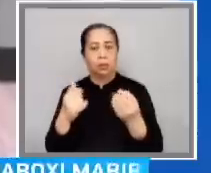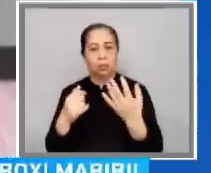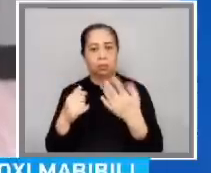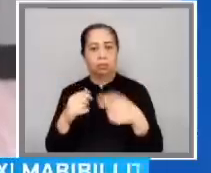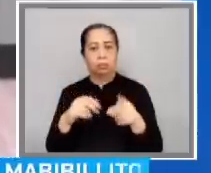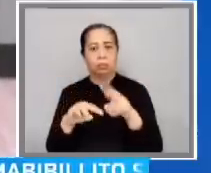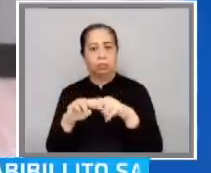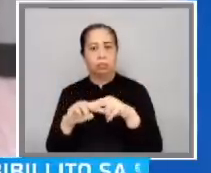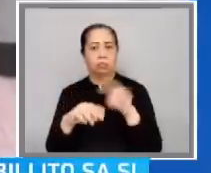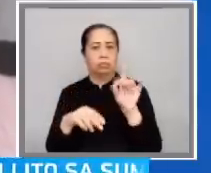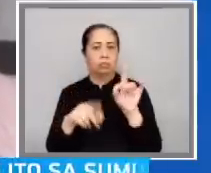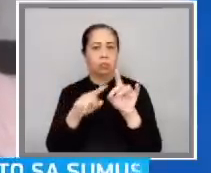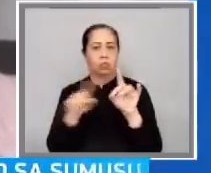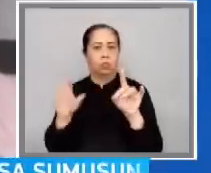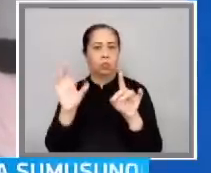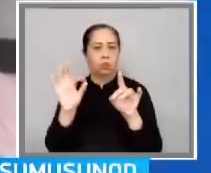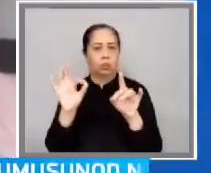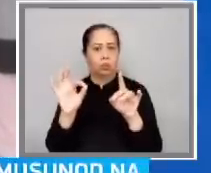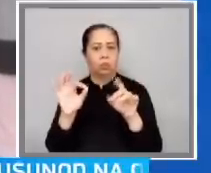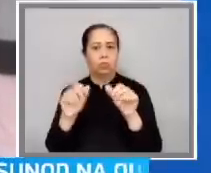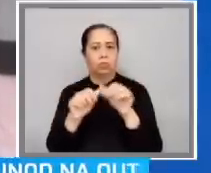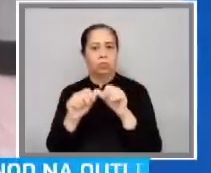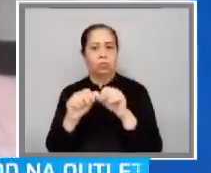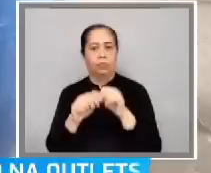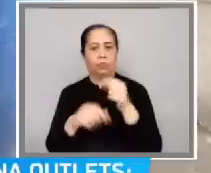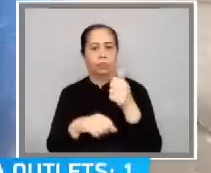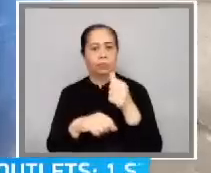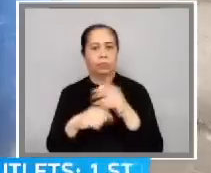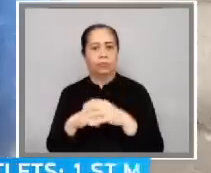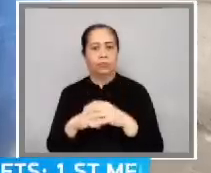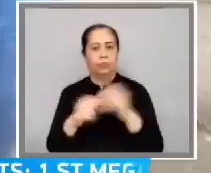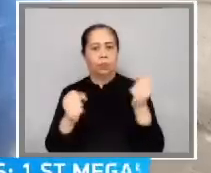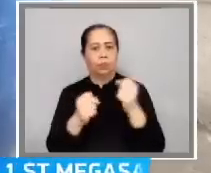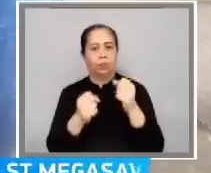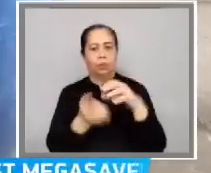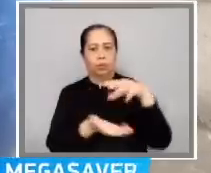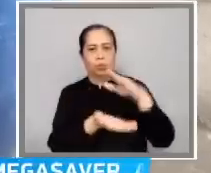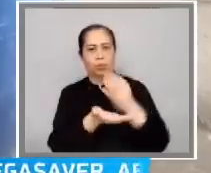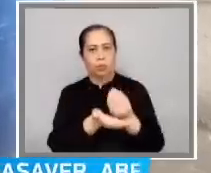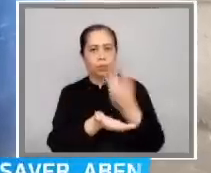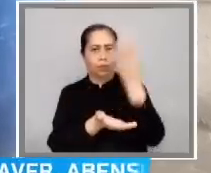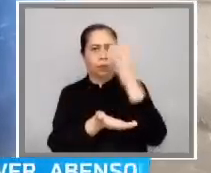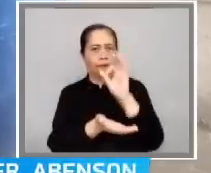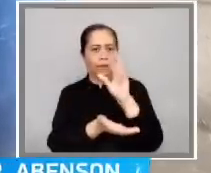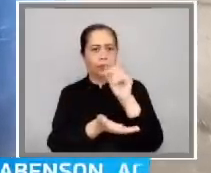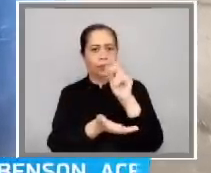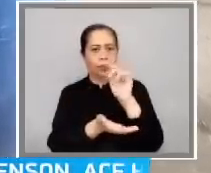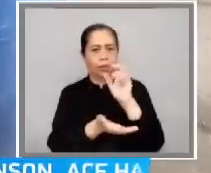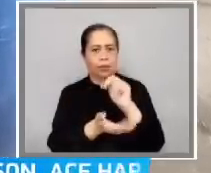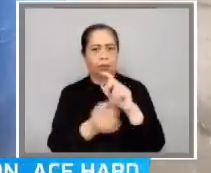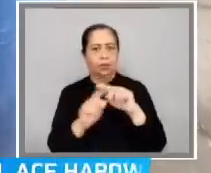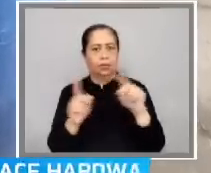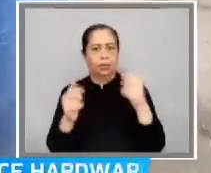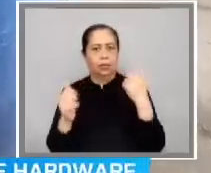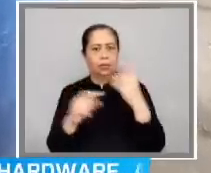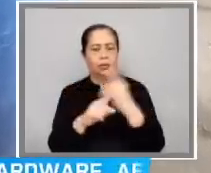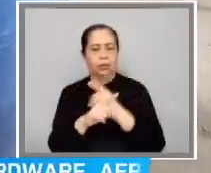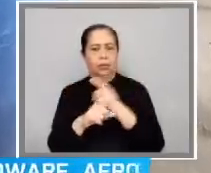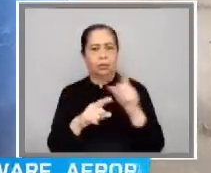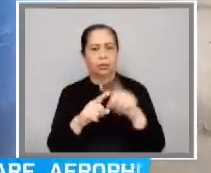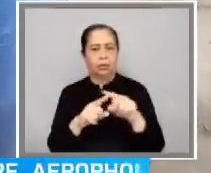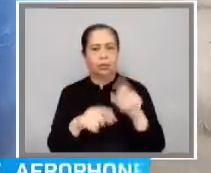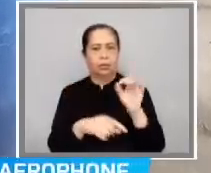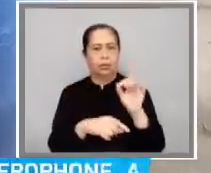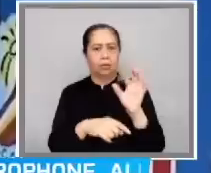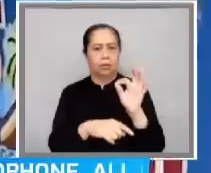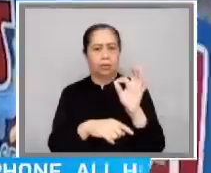Ngayon ay nasa 80 hanggang 90 pesos. Ang small fountain, 100 pesos na ang isa. At dito lang magsimula ng Disyembre ay nasa 80 to 90